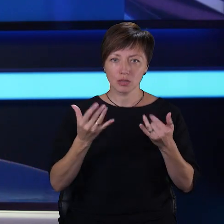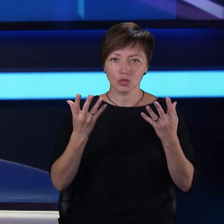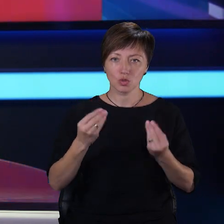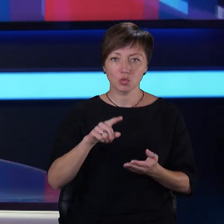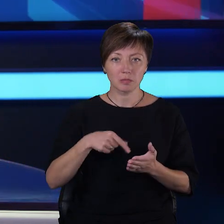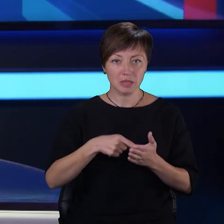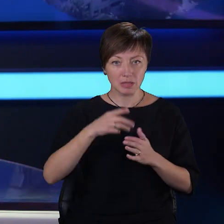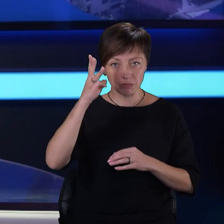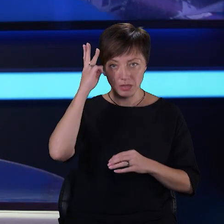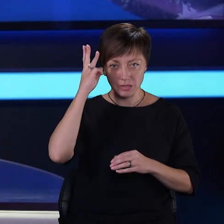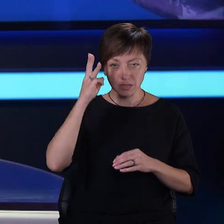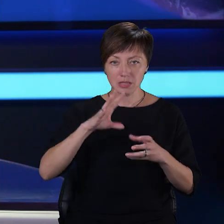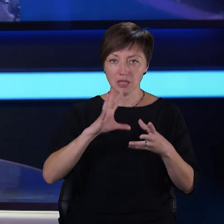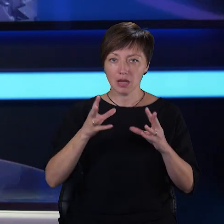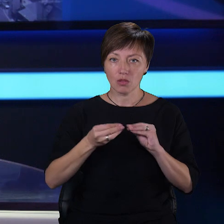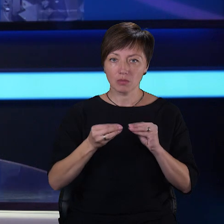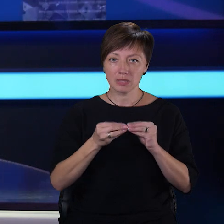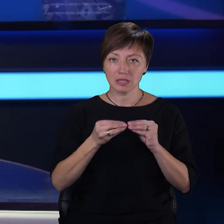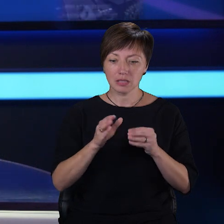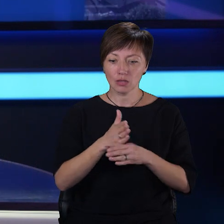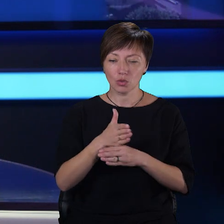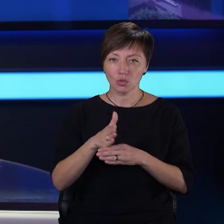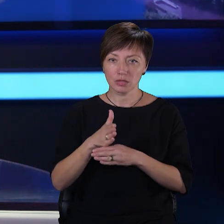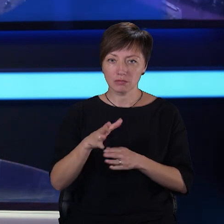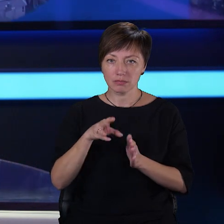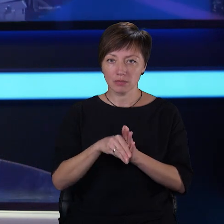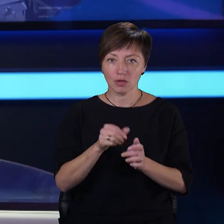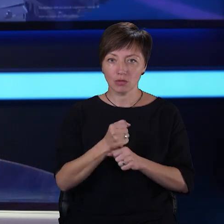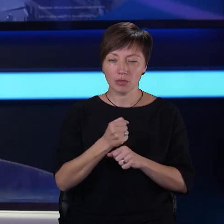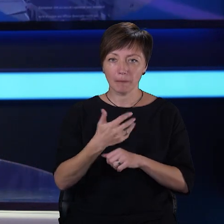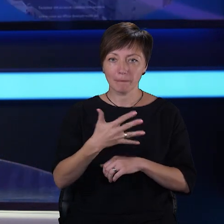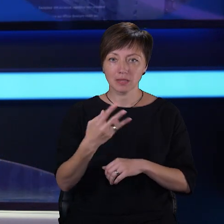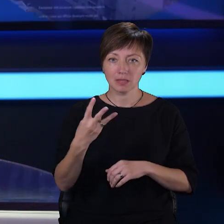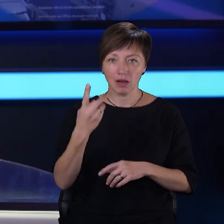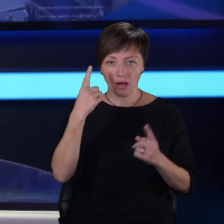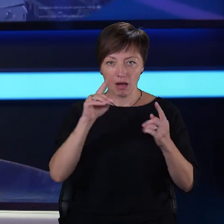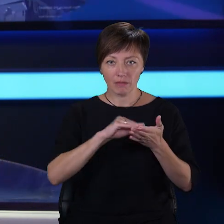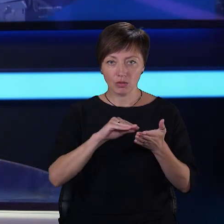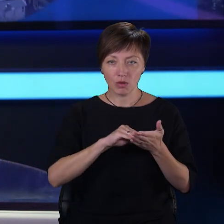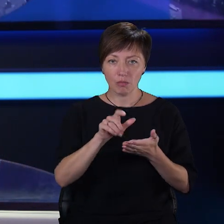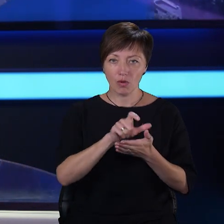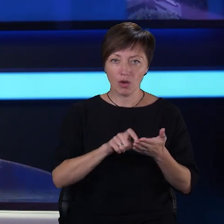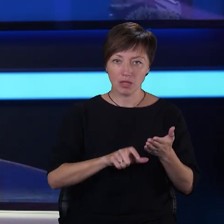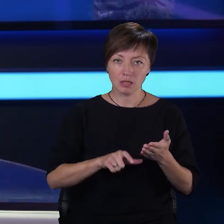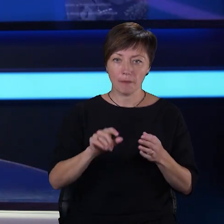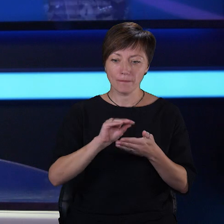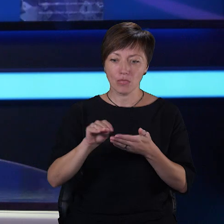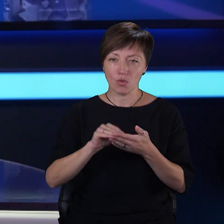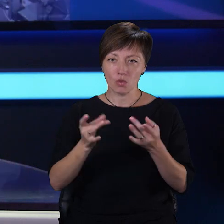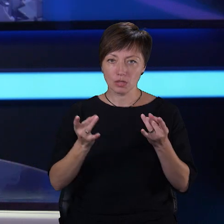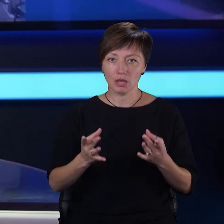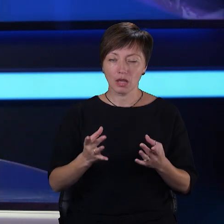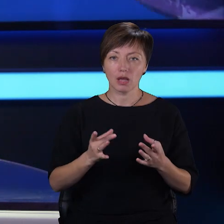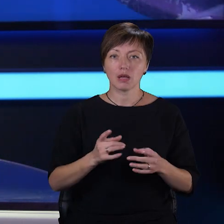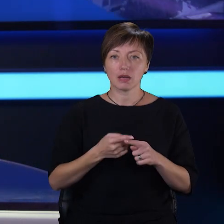міста Хмельницького. Загалом у 10 розділах містяться роботи 53 авторів – це поезія та проза.